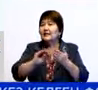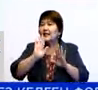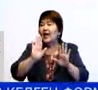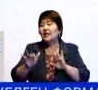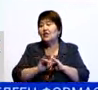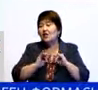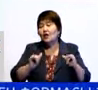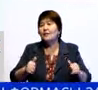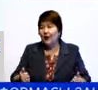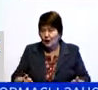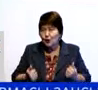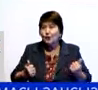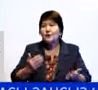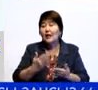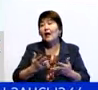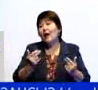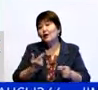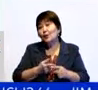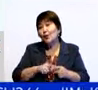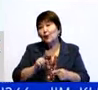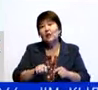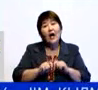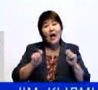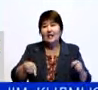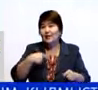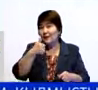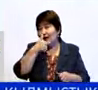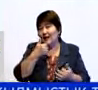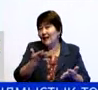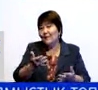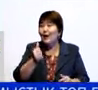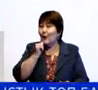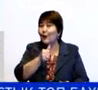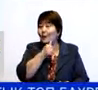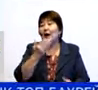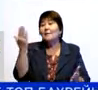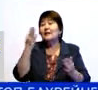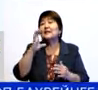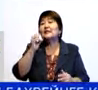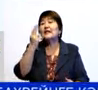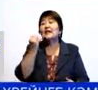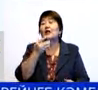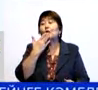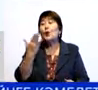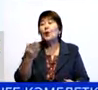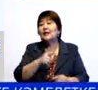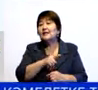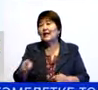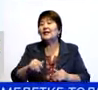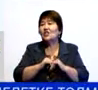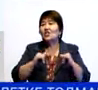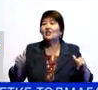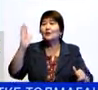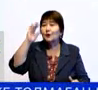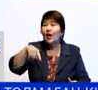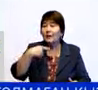үшін бар күшімізді салдық. Әрине, ол туралы ашып айта алмаймын. Ол құпия. Біз фильмнің сценарийін соңғы сәтке дейін жетілдіріп отыратын